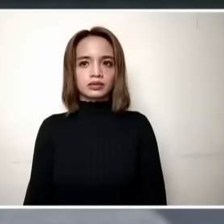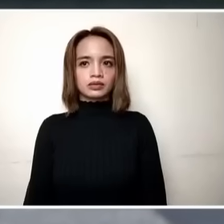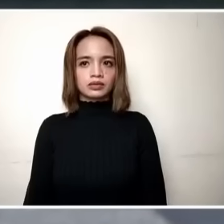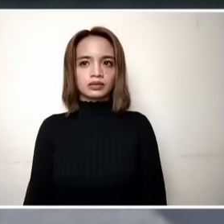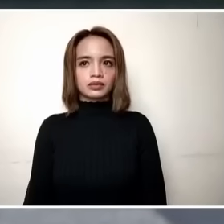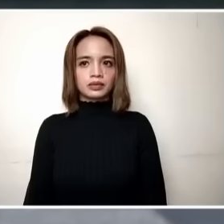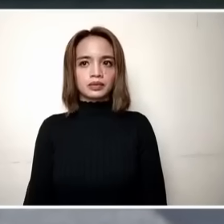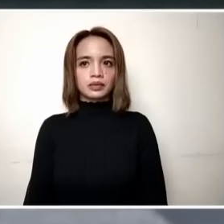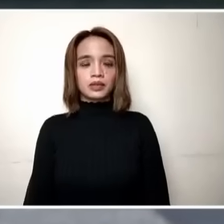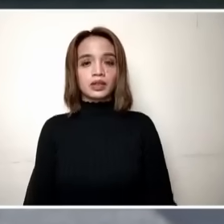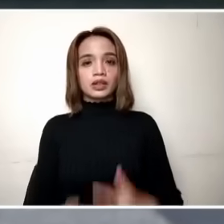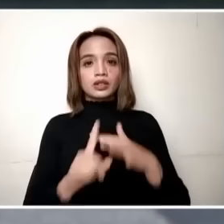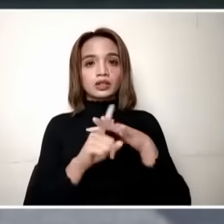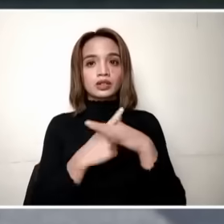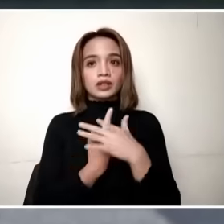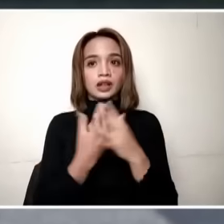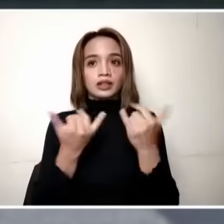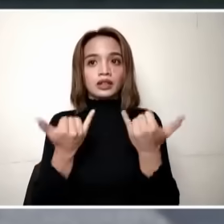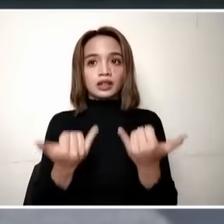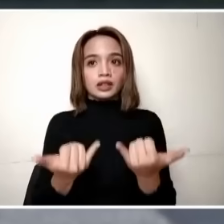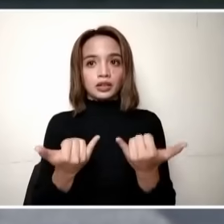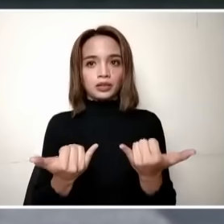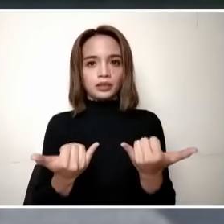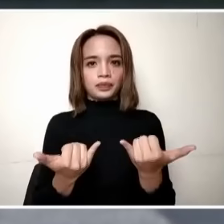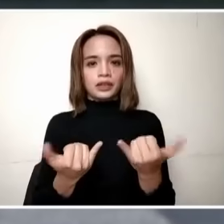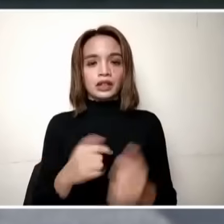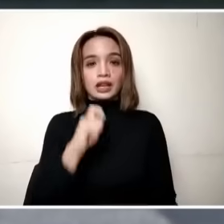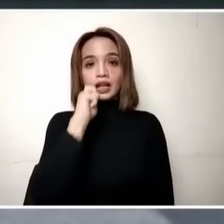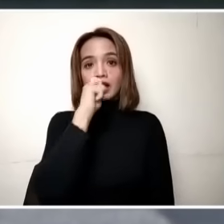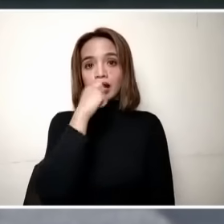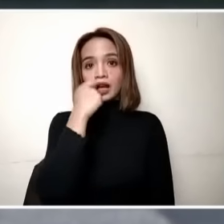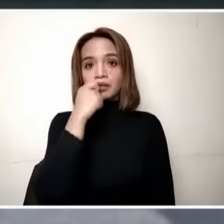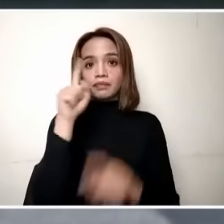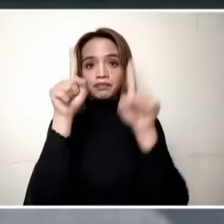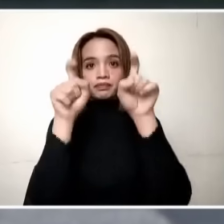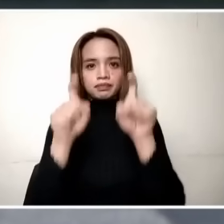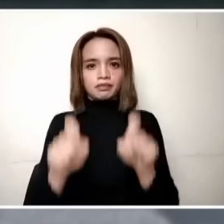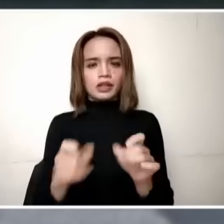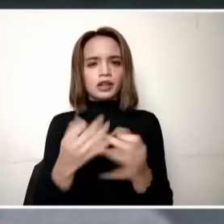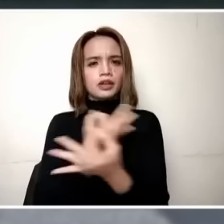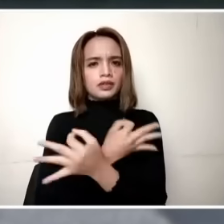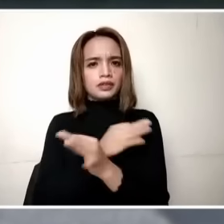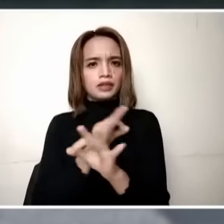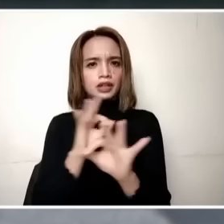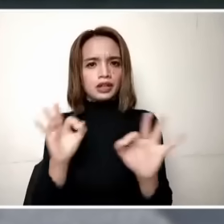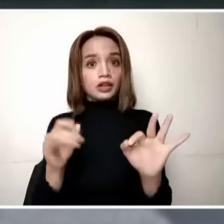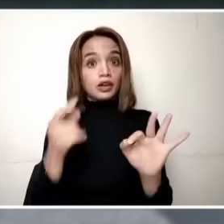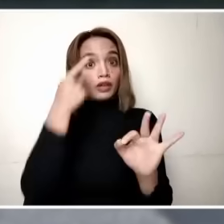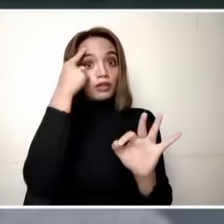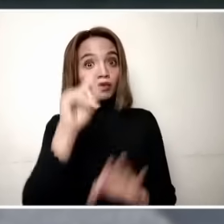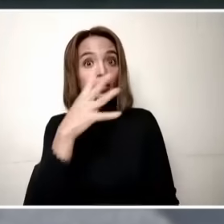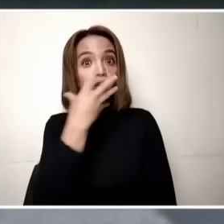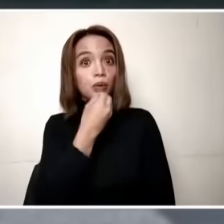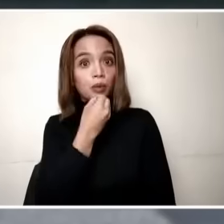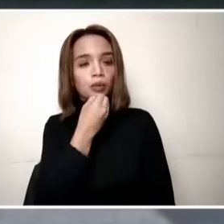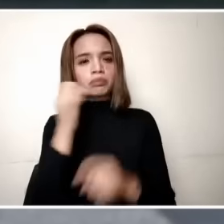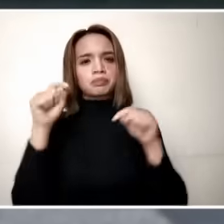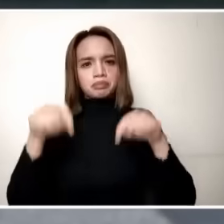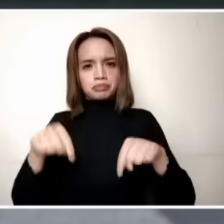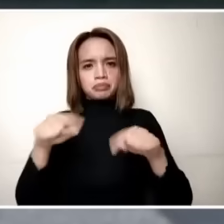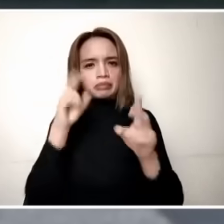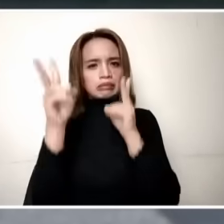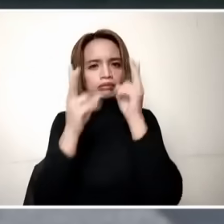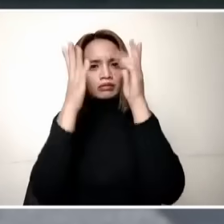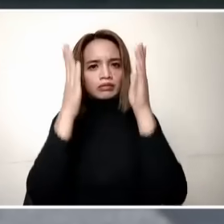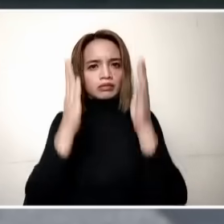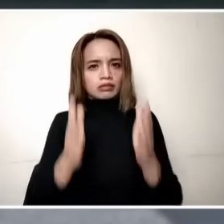Mula ngayong araw, libre na ang RT-PCR test para sa mga kwalipikadong lokal na turista. Ipinatupad ito ng Department